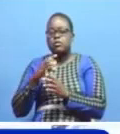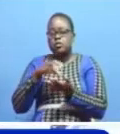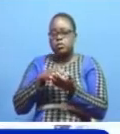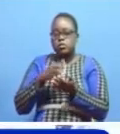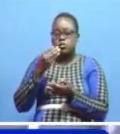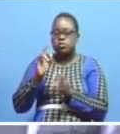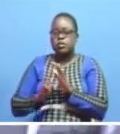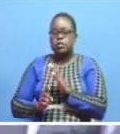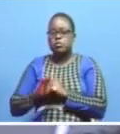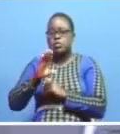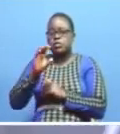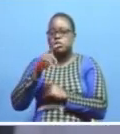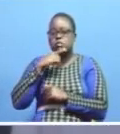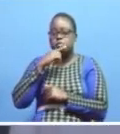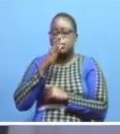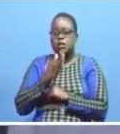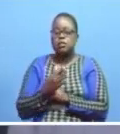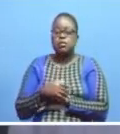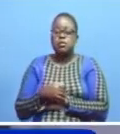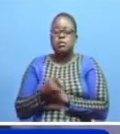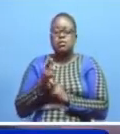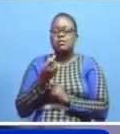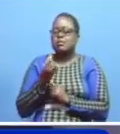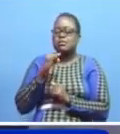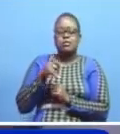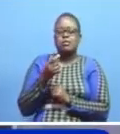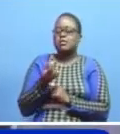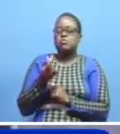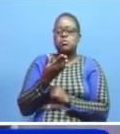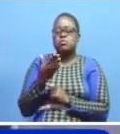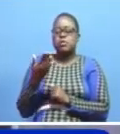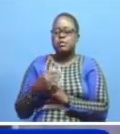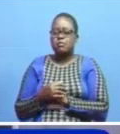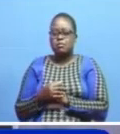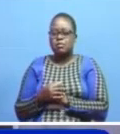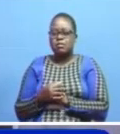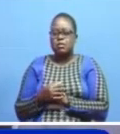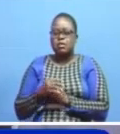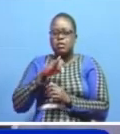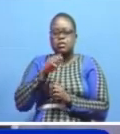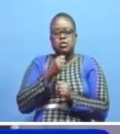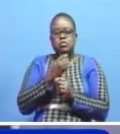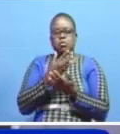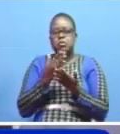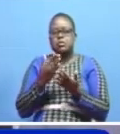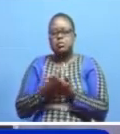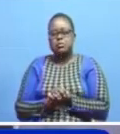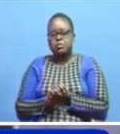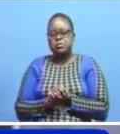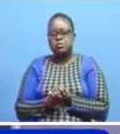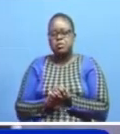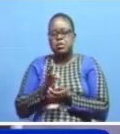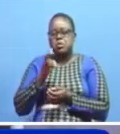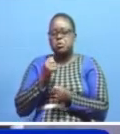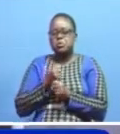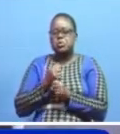spika. No, that is just a small housekeeping matter. We're just doing some housekeeping, eh? Yeah,